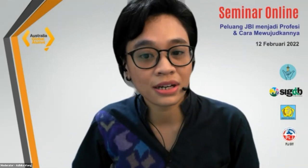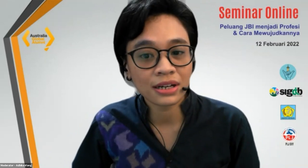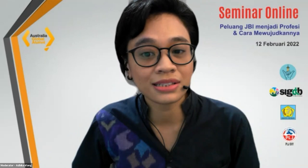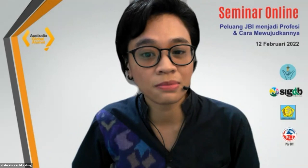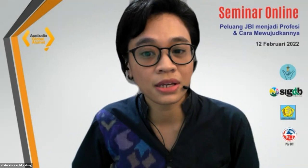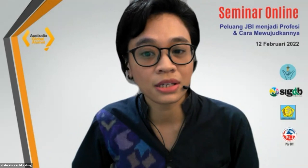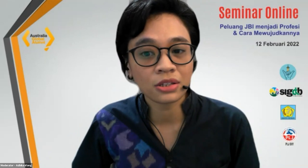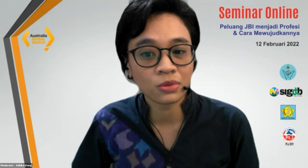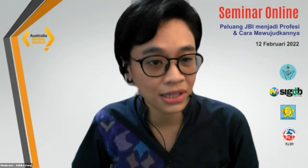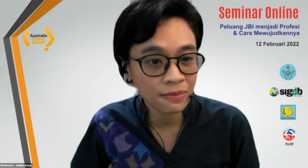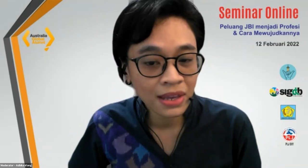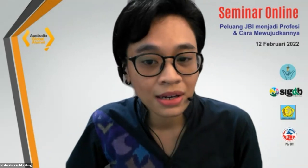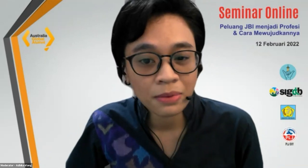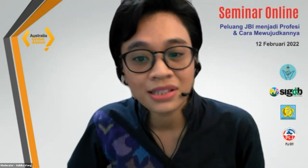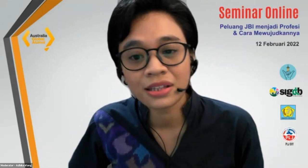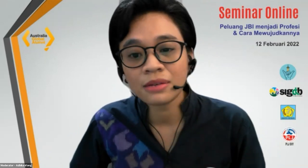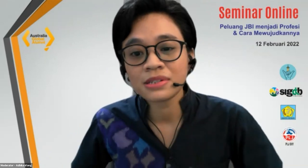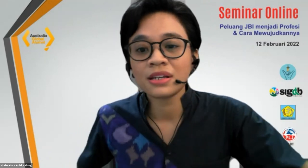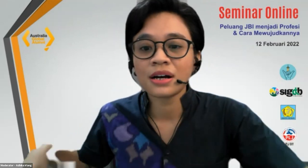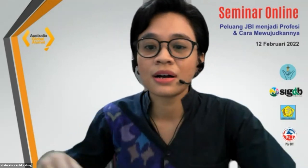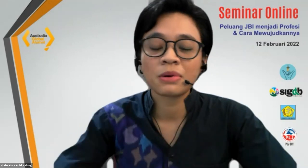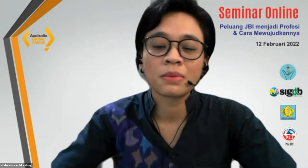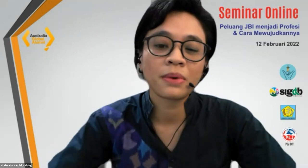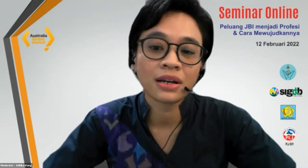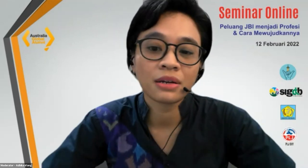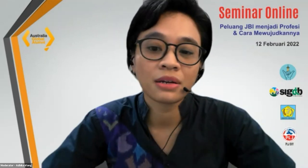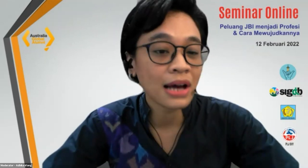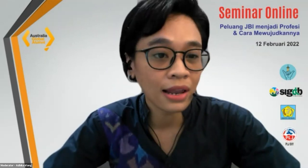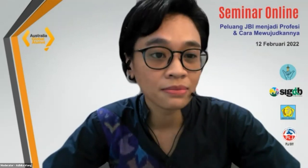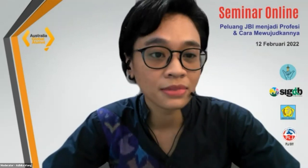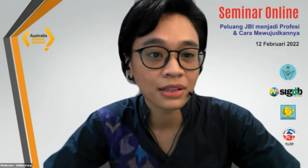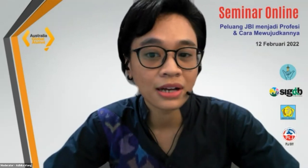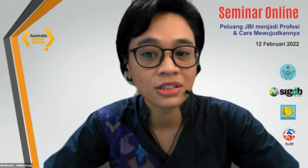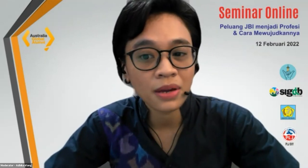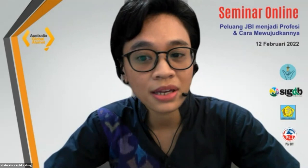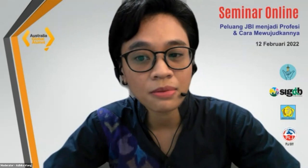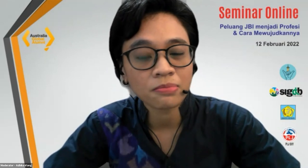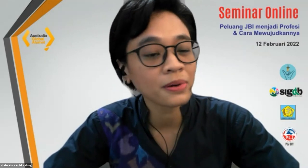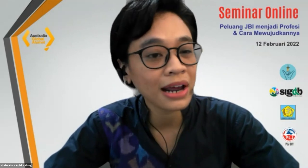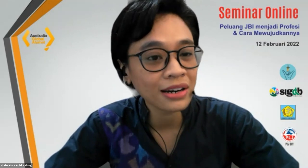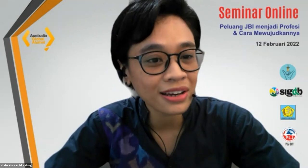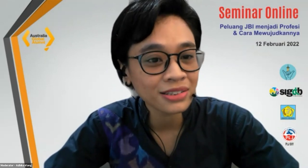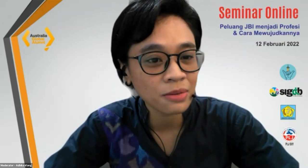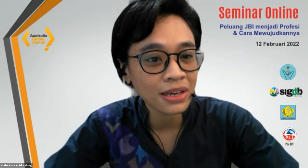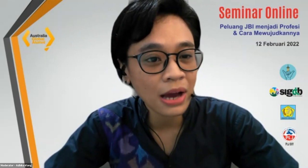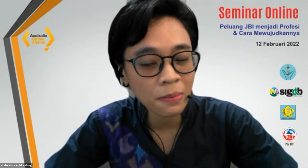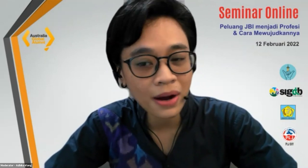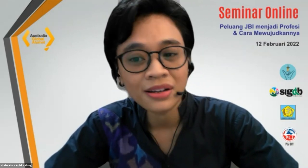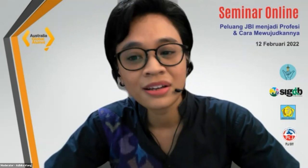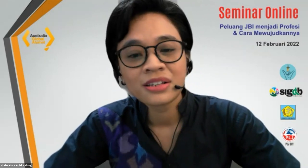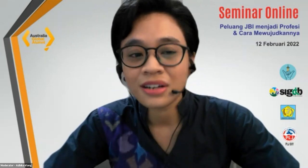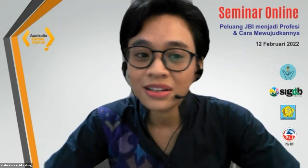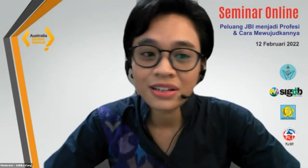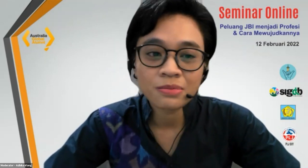Indonesia culik pada saat ini masa ia akan memaparkan lebih dalam tentang Gaby perannya CB